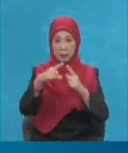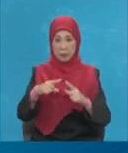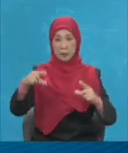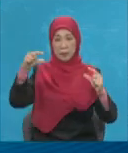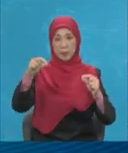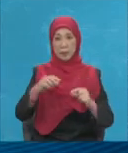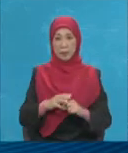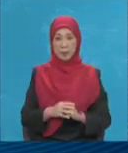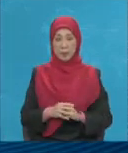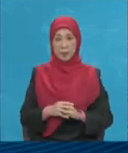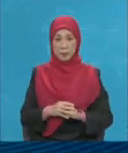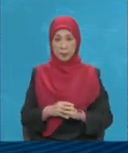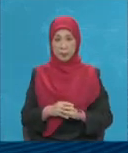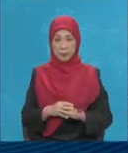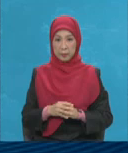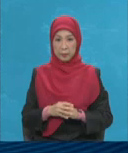Emperor Jepun.